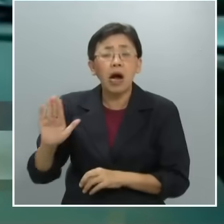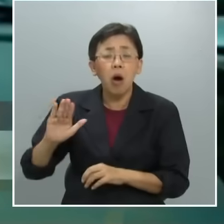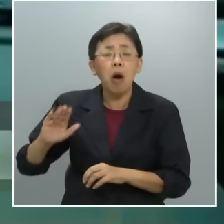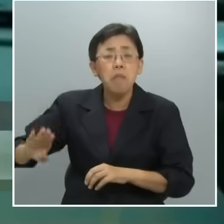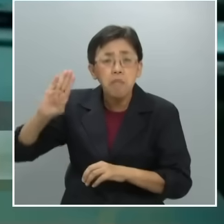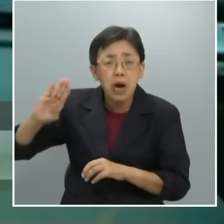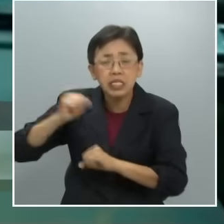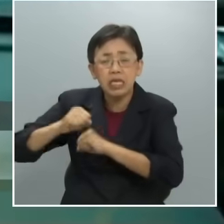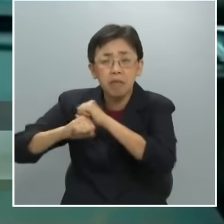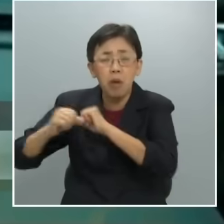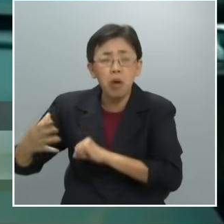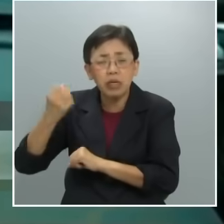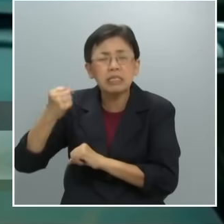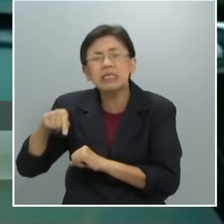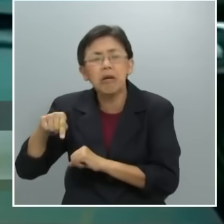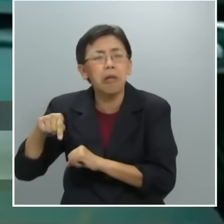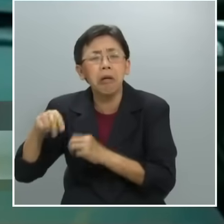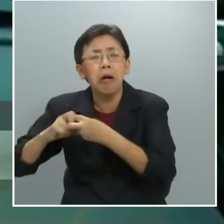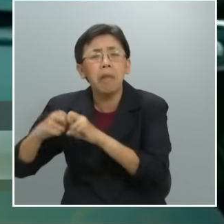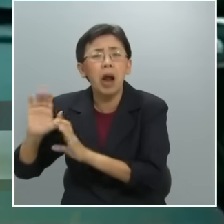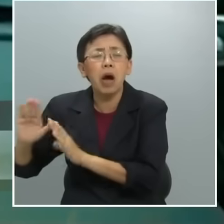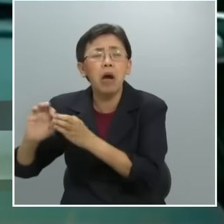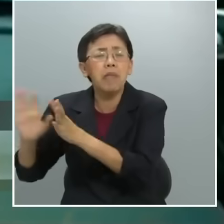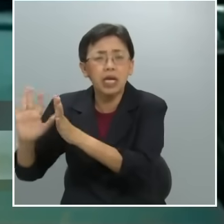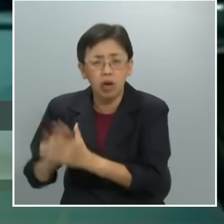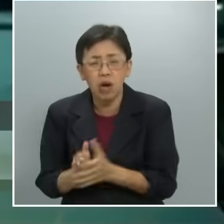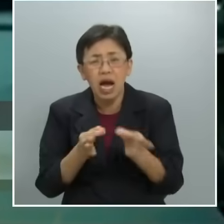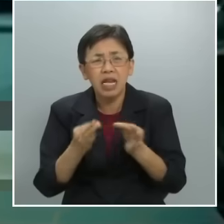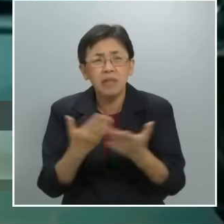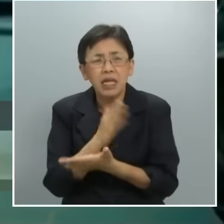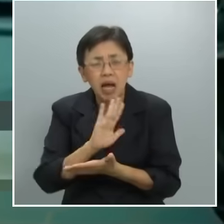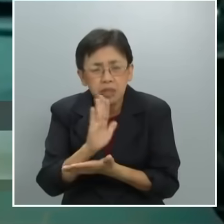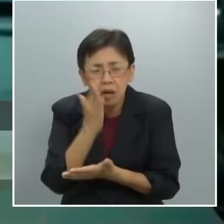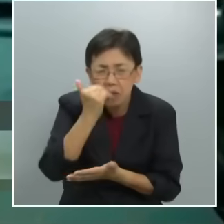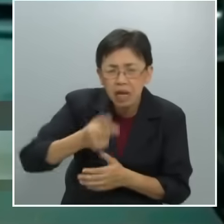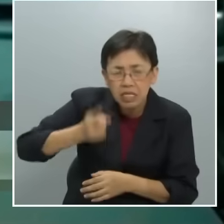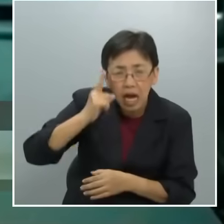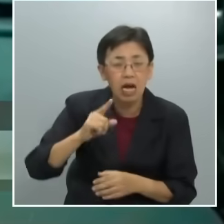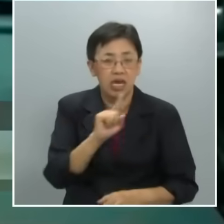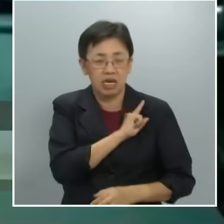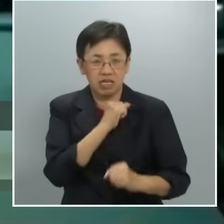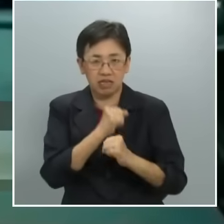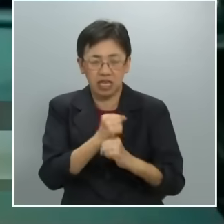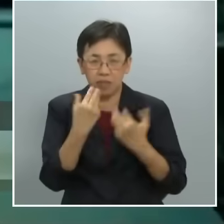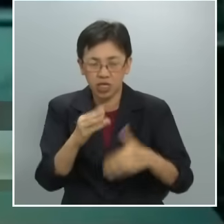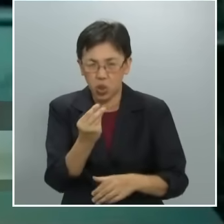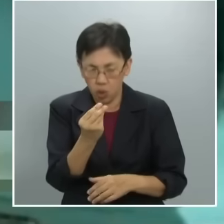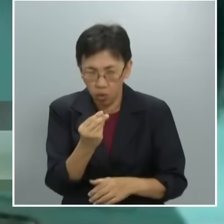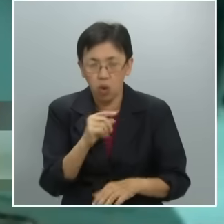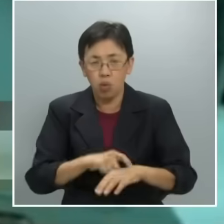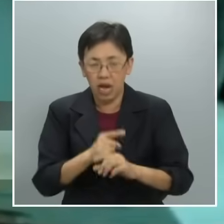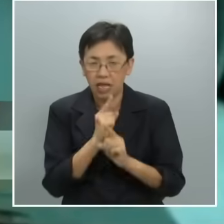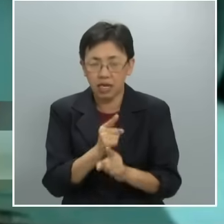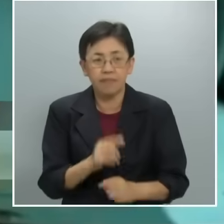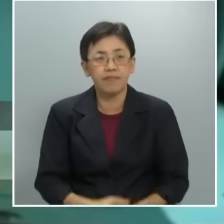ะครับ เห็นด้วยครับ ของเขานะครับท่านไม่ต้องอธิบายแทนทำไมถึงช้าหน้าที่ก็คือทำให้มันเสร็จให้ทัน ได้ครับ โอเคครับ ขอบพระคุณ